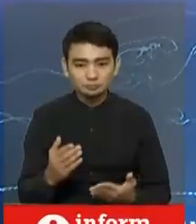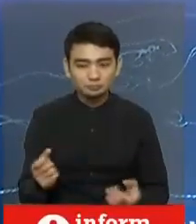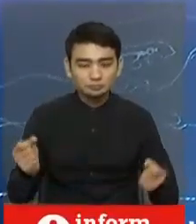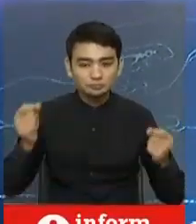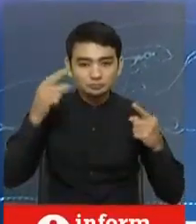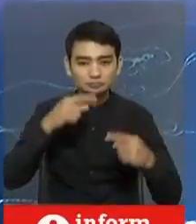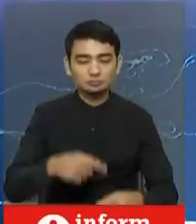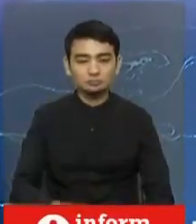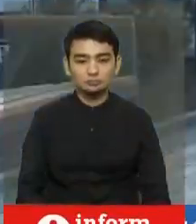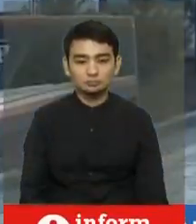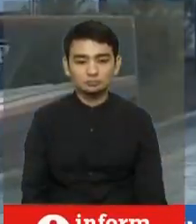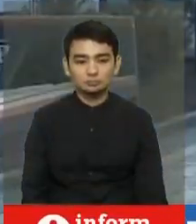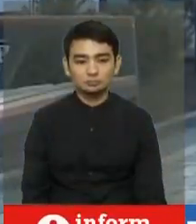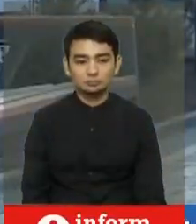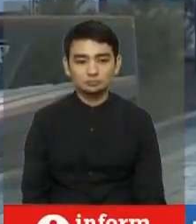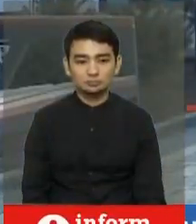Валентина Леонова.